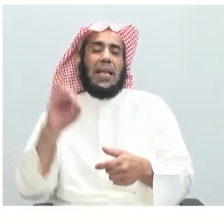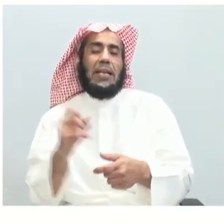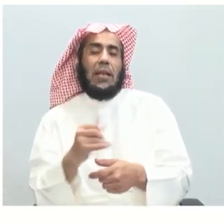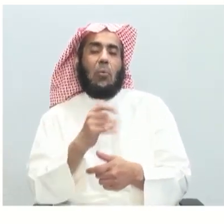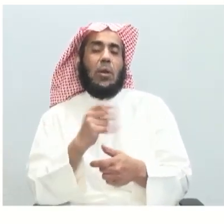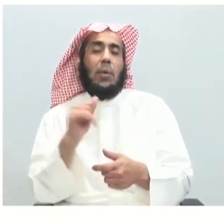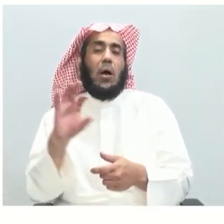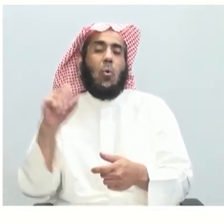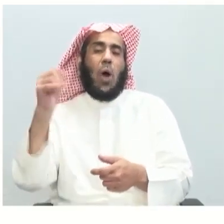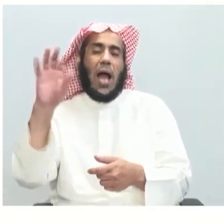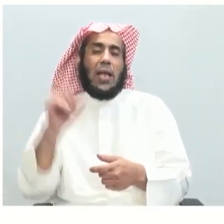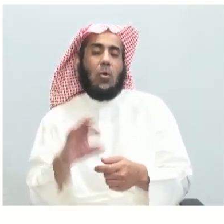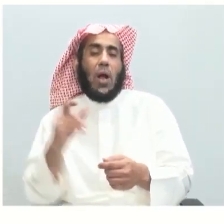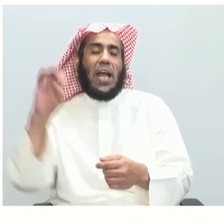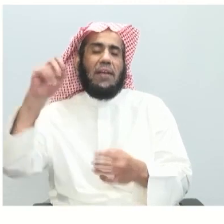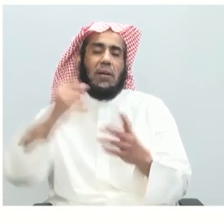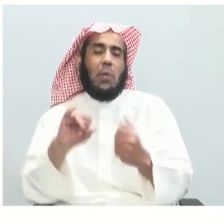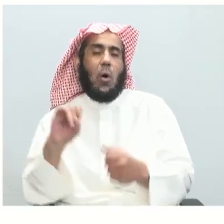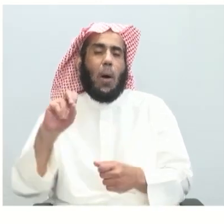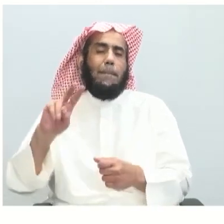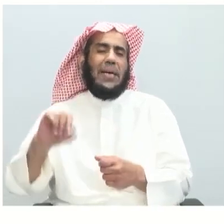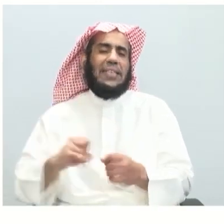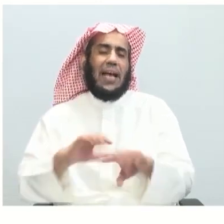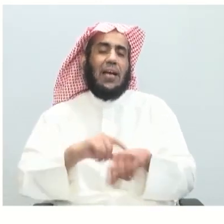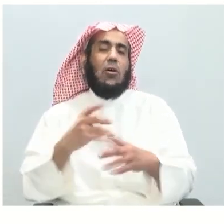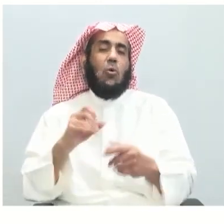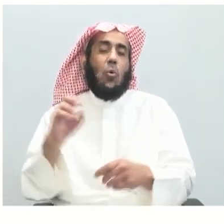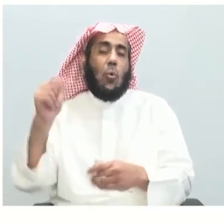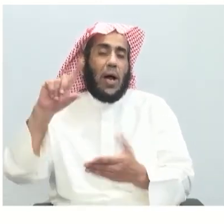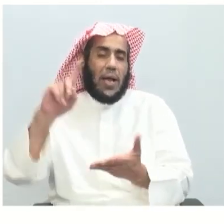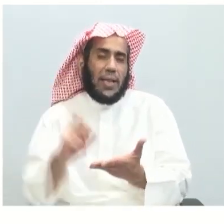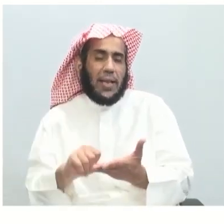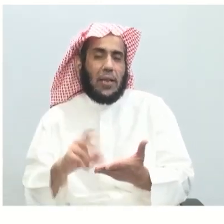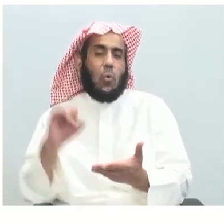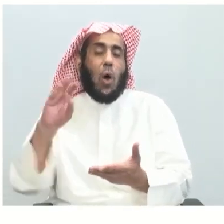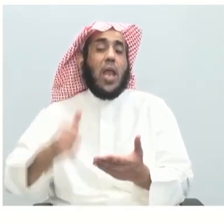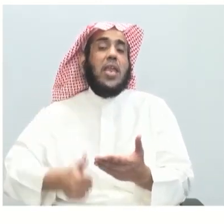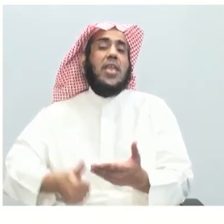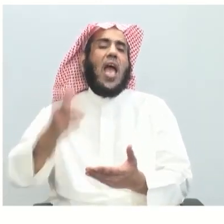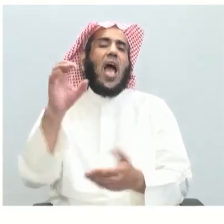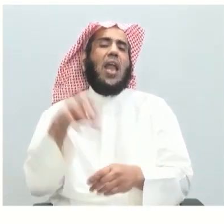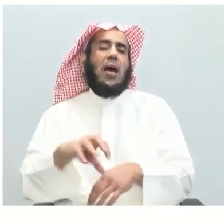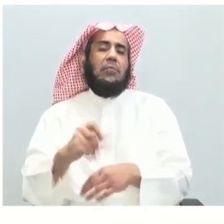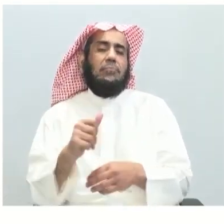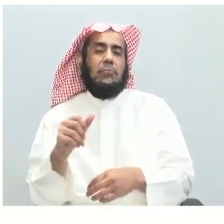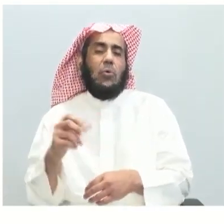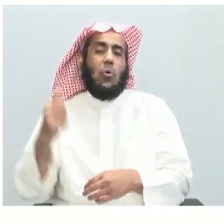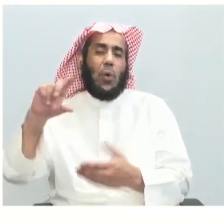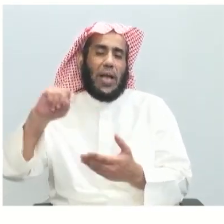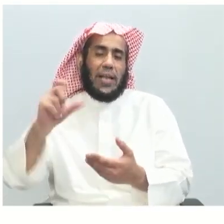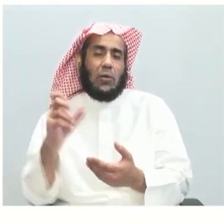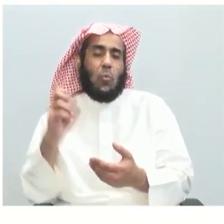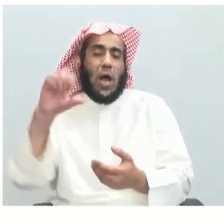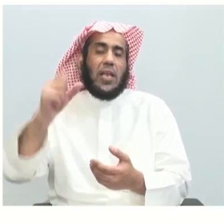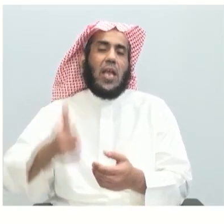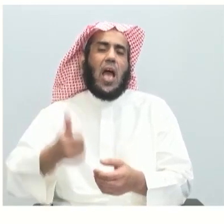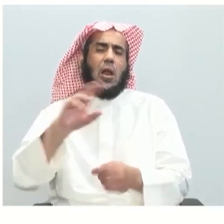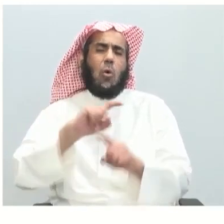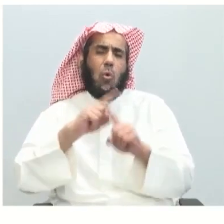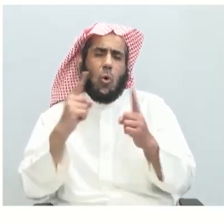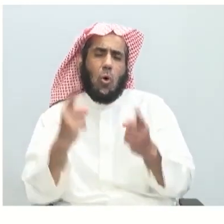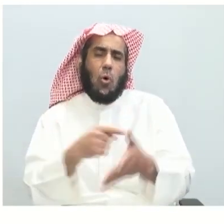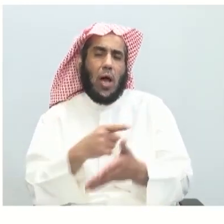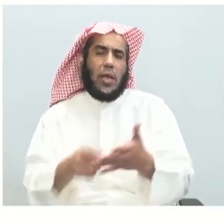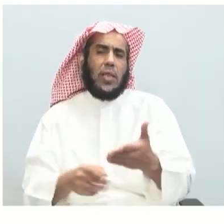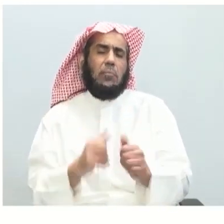واي وكيفما ومتى وان وايانا وان وايان هذه كلها في